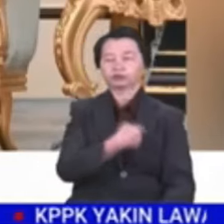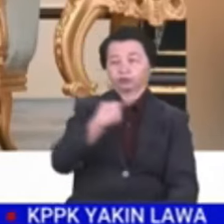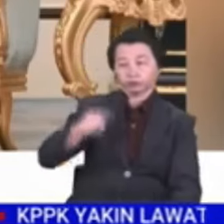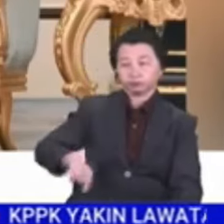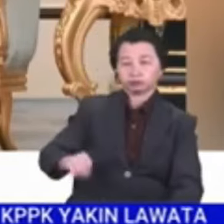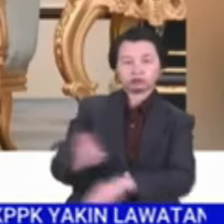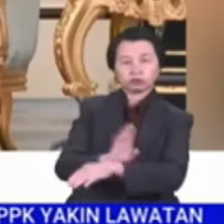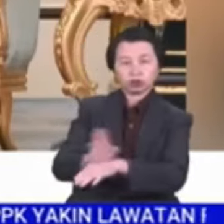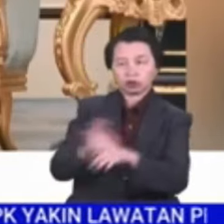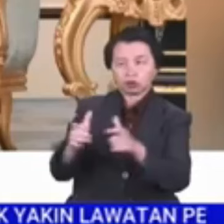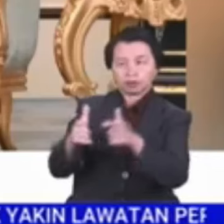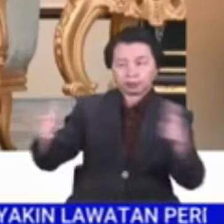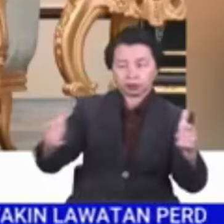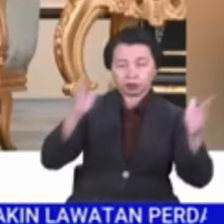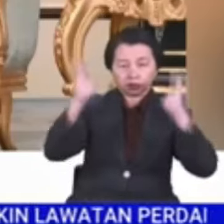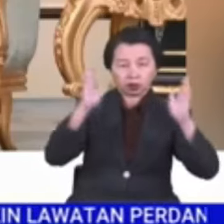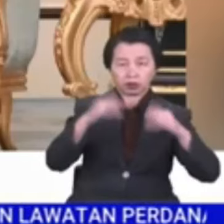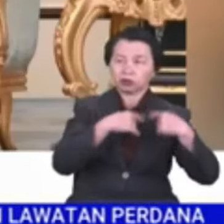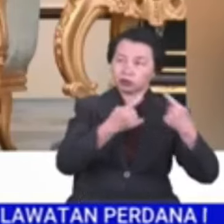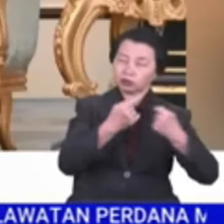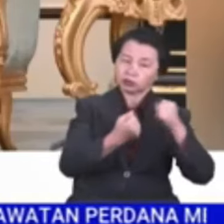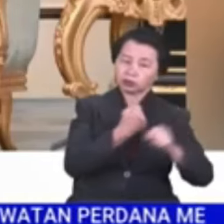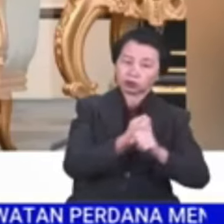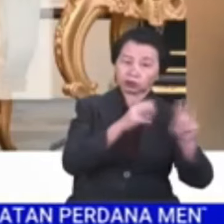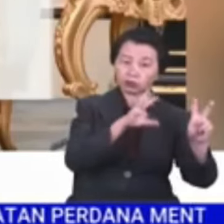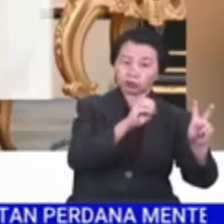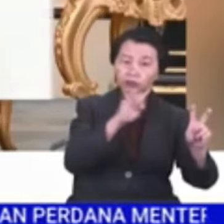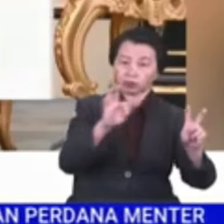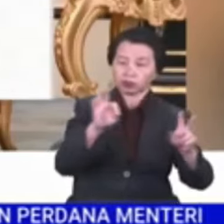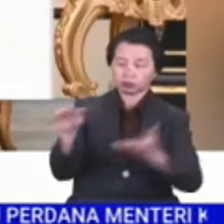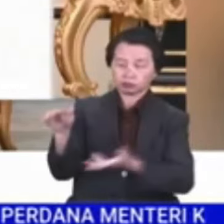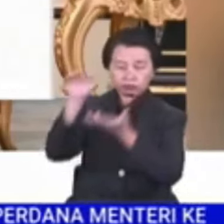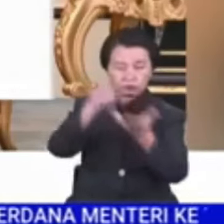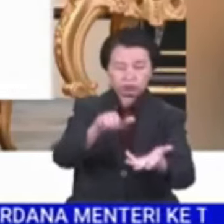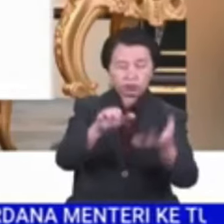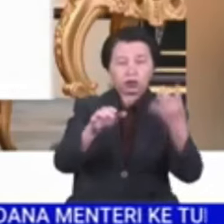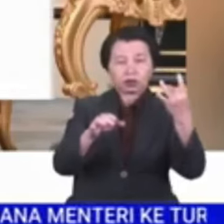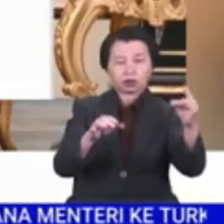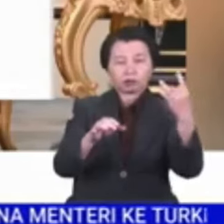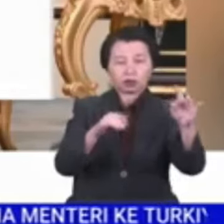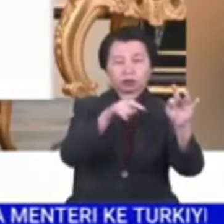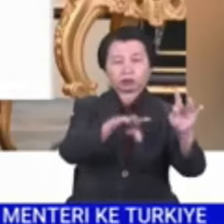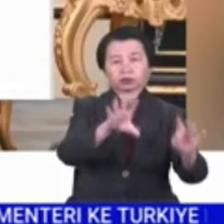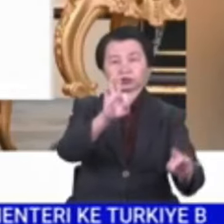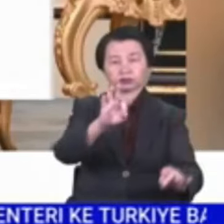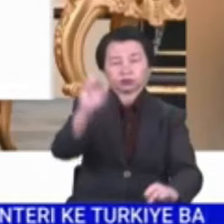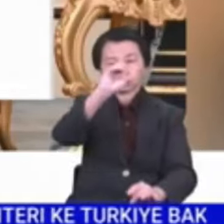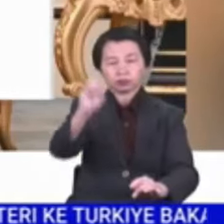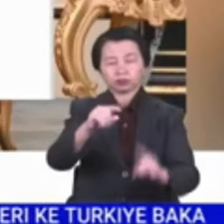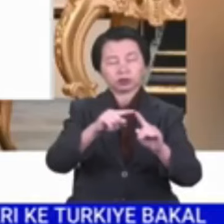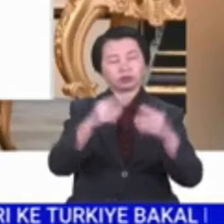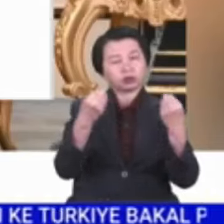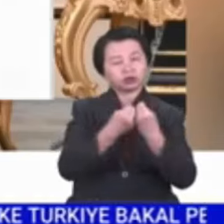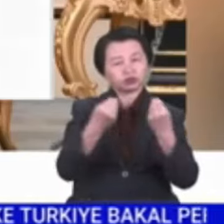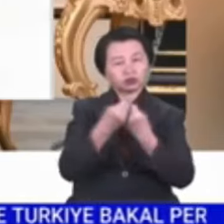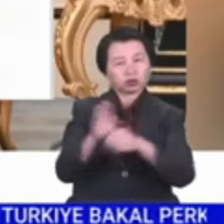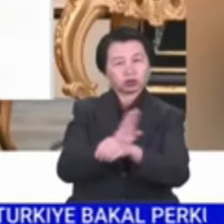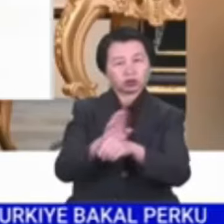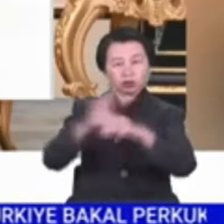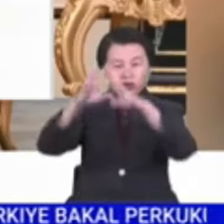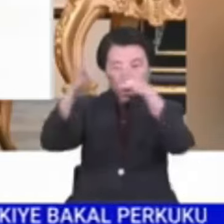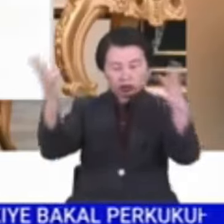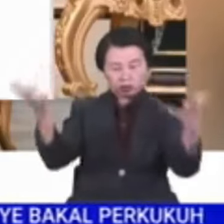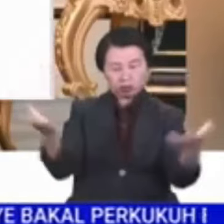ragam dagangan terbesar Malaysia sejak 2009 dan menyumbang 1829 protes pada jumlah dagangan